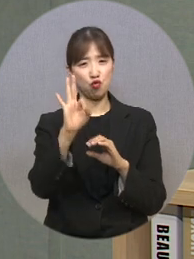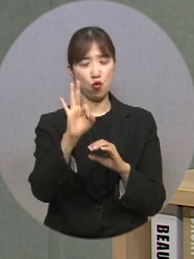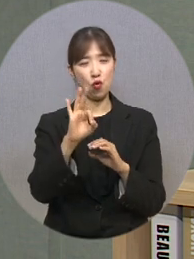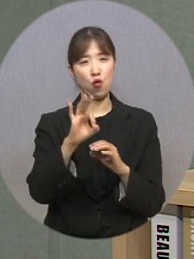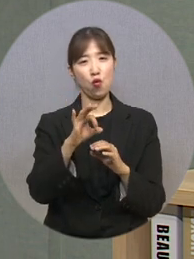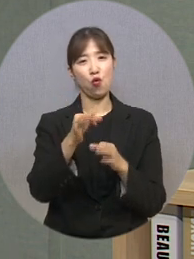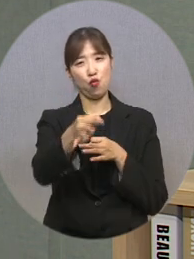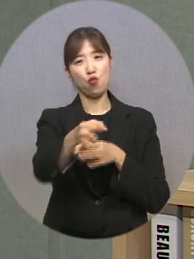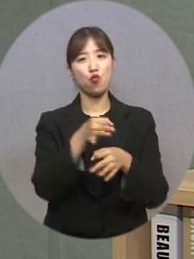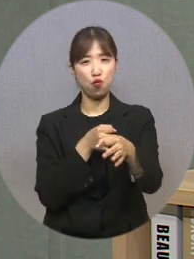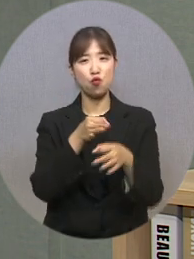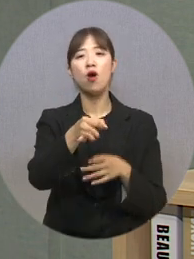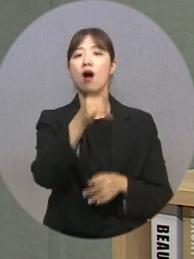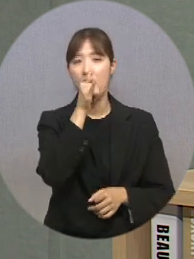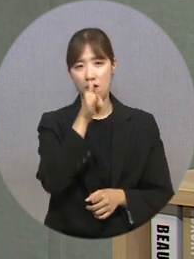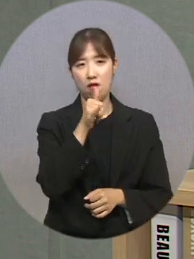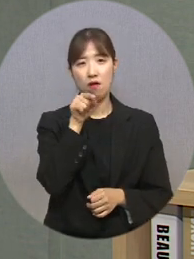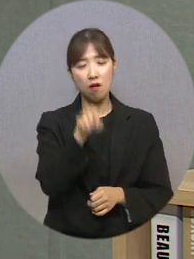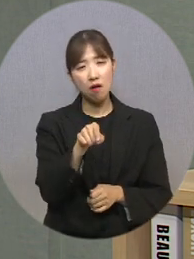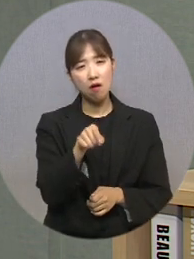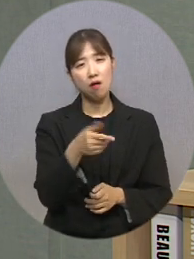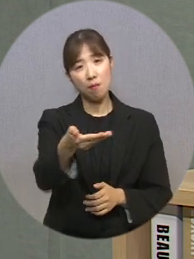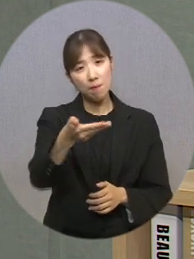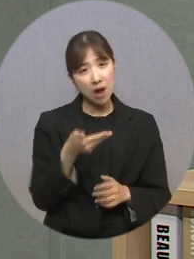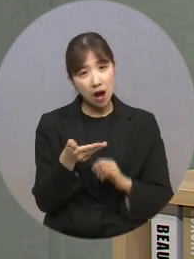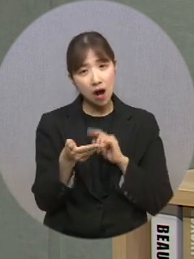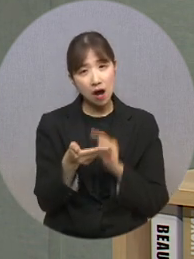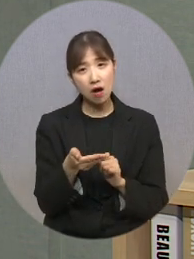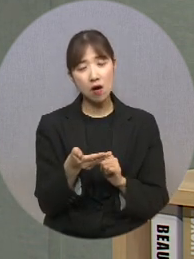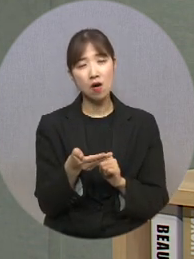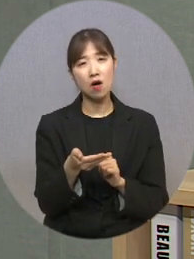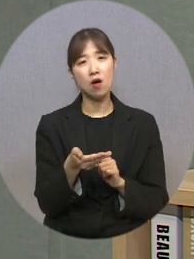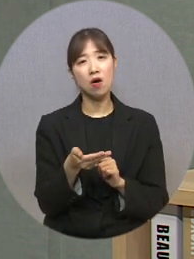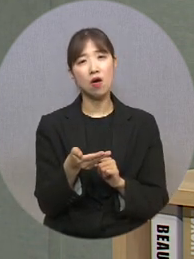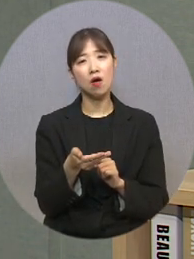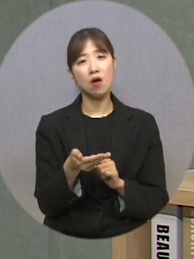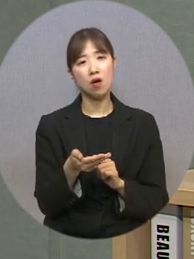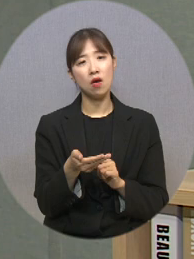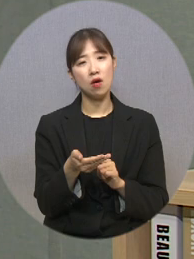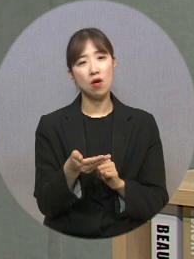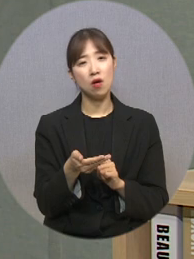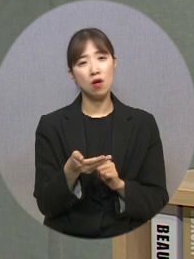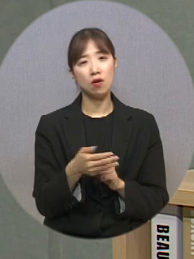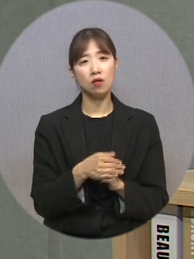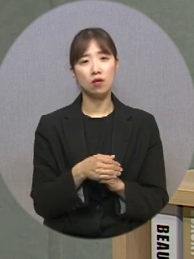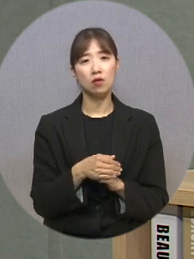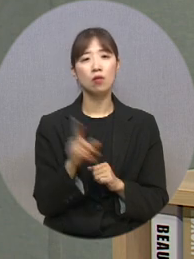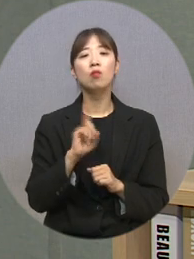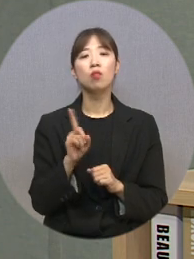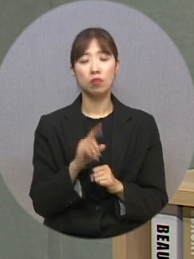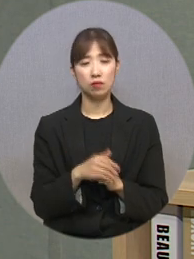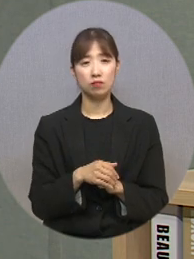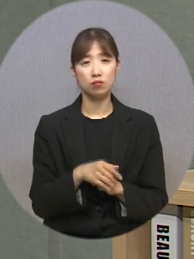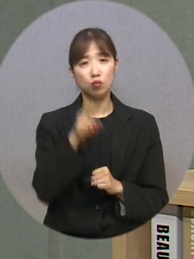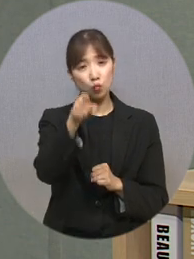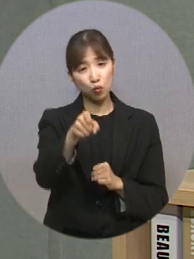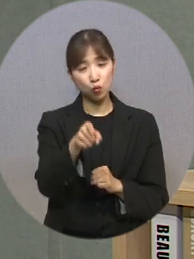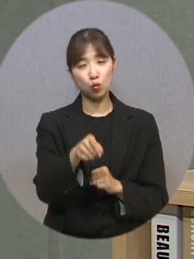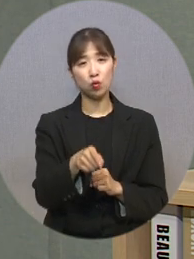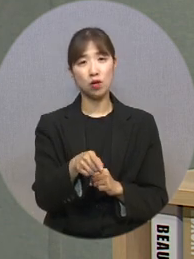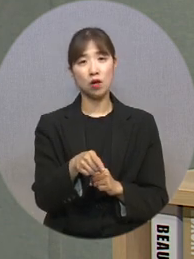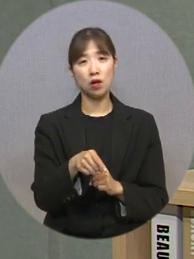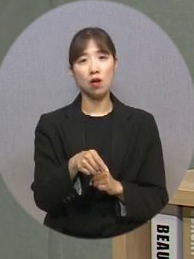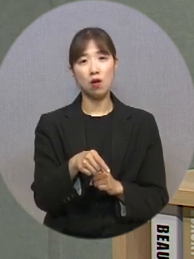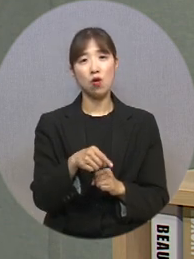항목이 있더라고요. 예, 예. 그러면 이제 그 수수료를 받은 항목 자체가 결국은 이게 뭐야? 당신은